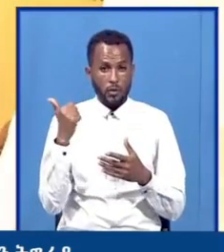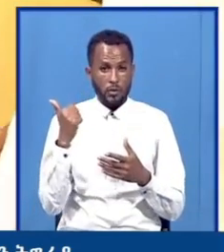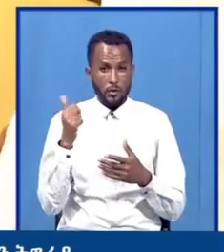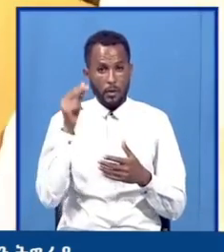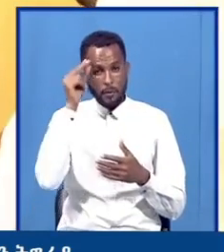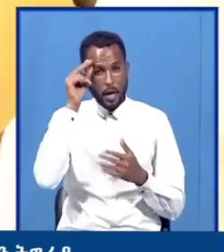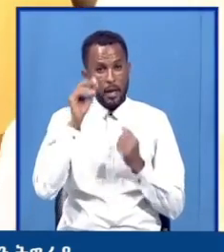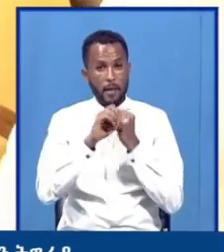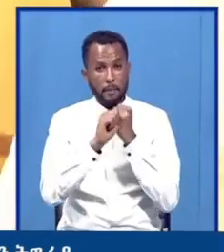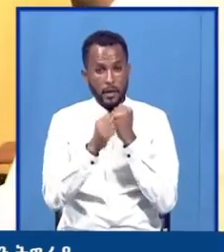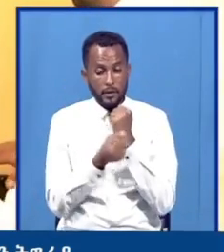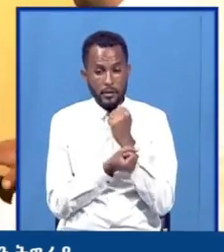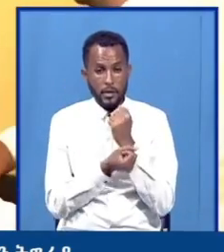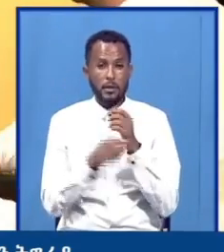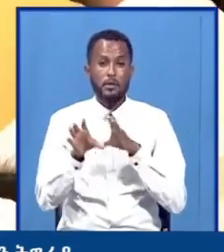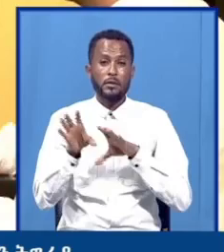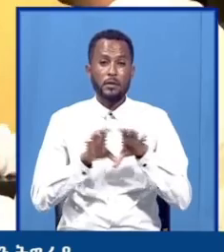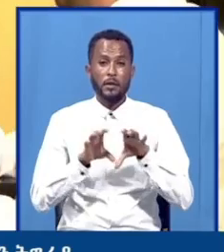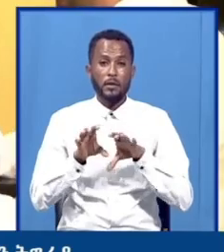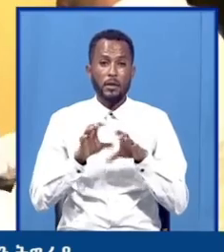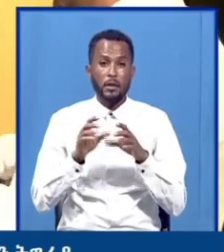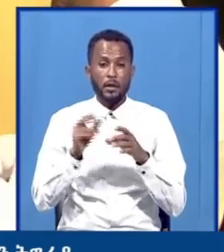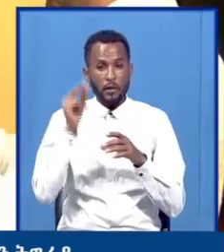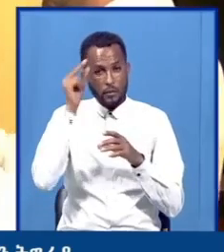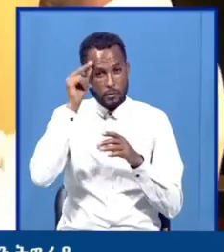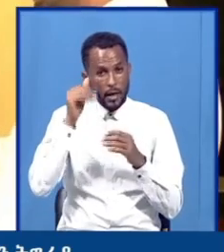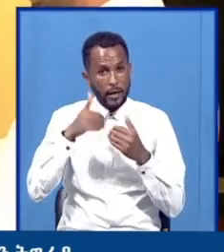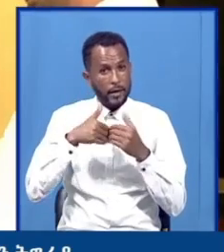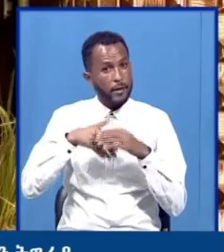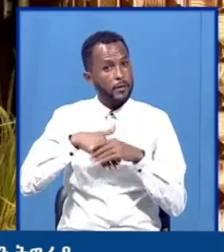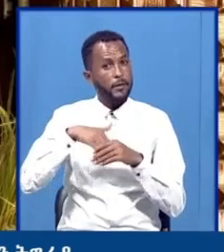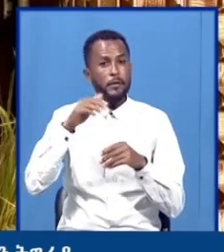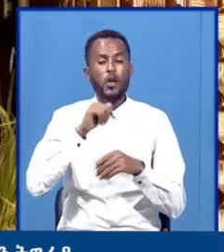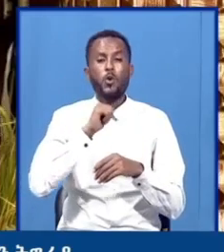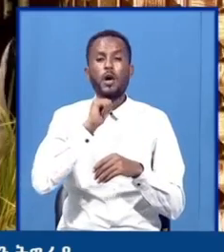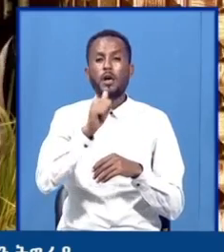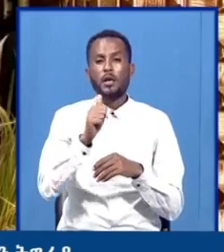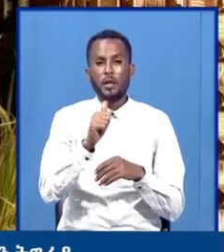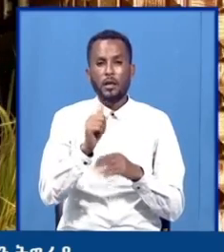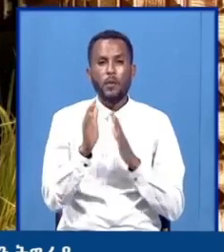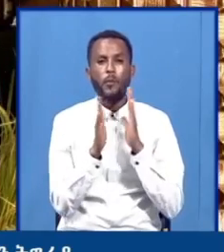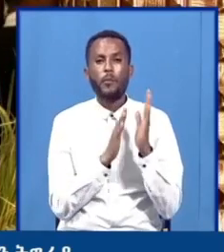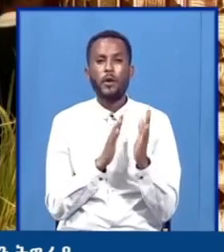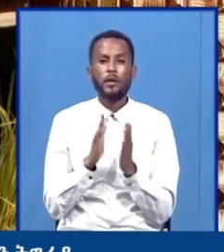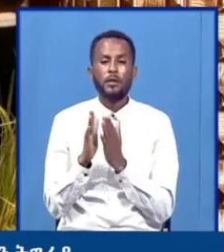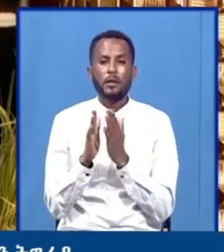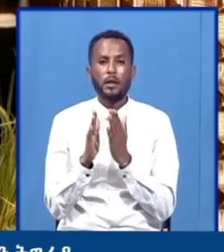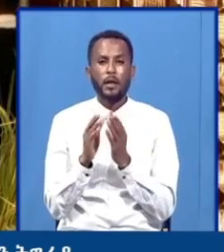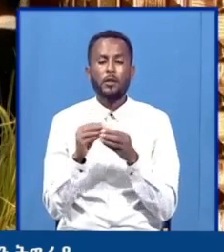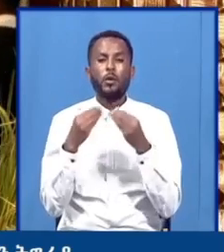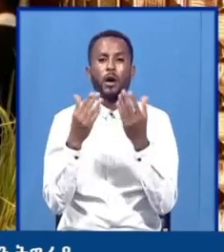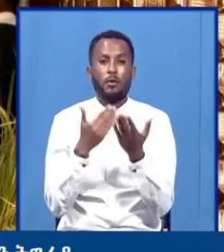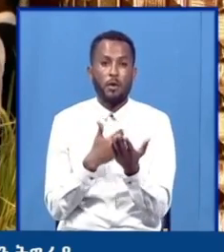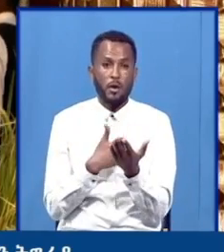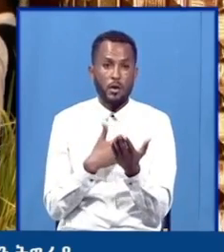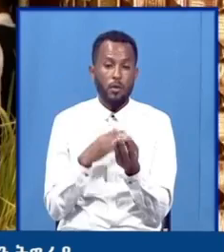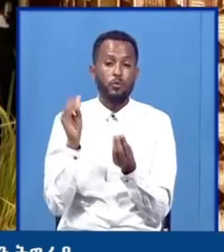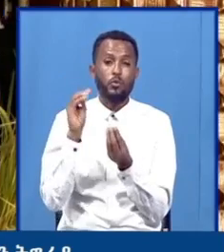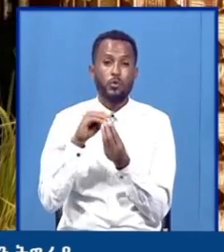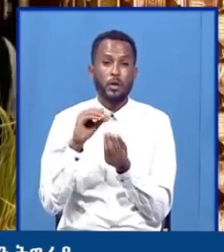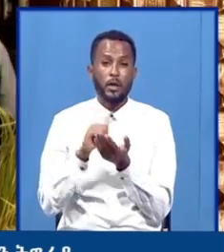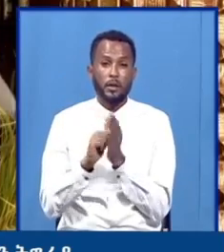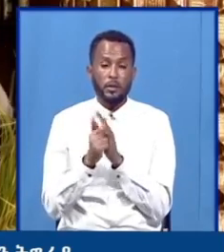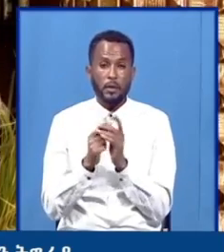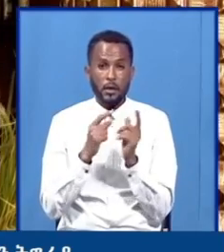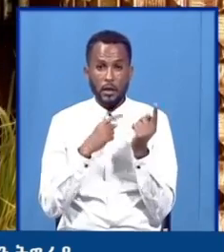باهلي مسرت زگبره كفت باهلي زي لقاقه مدلاو اورينتيشن تو هايولو بتوسخ انا